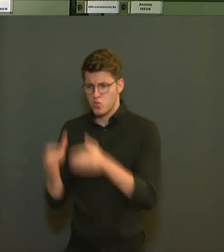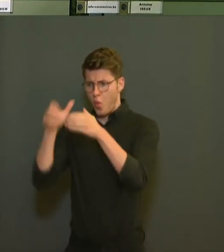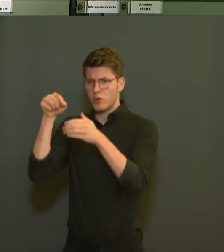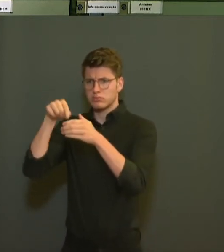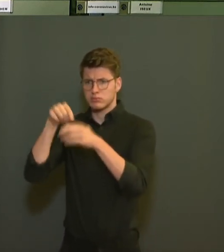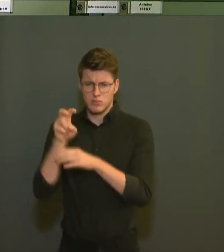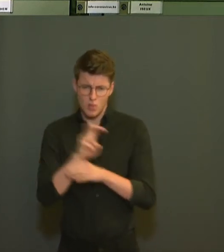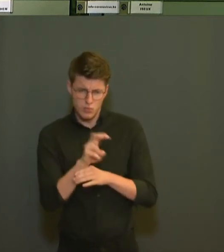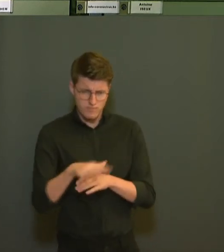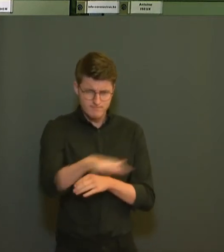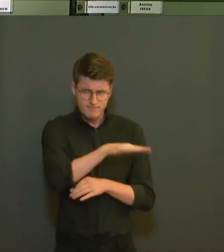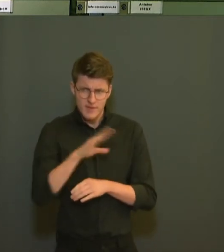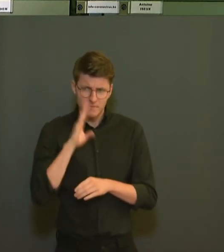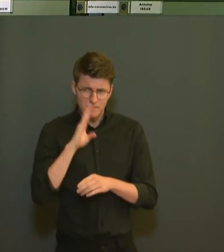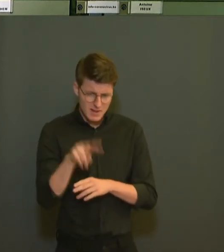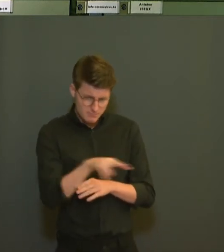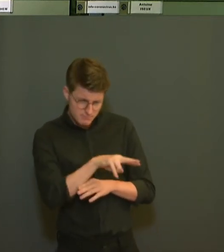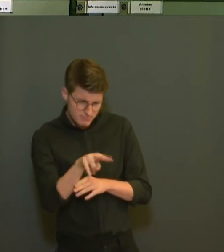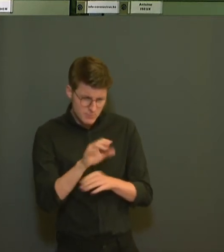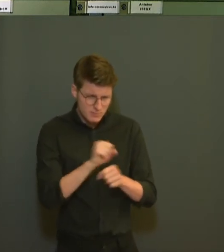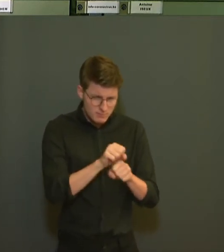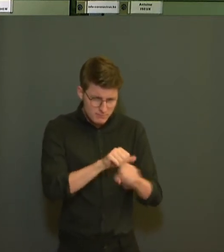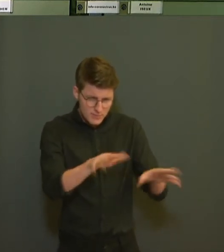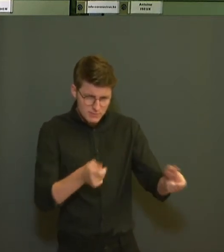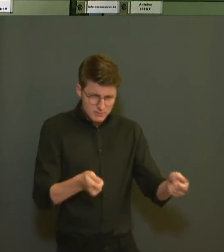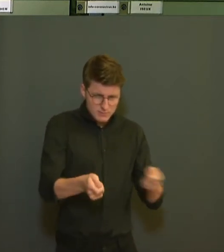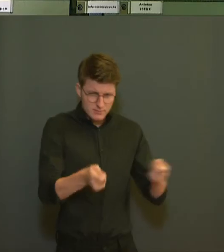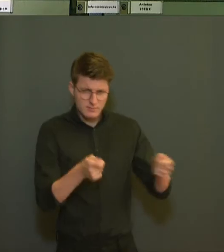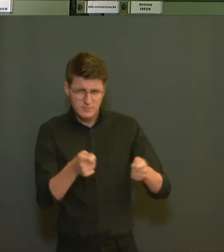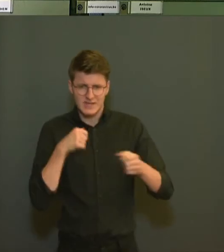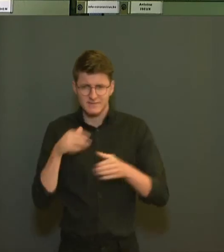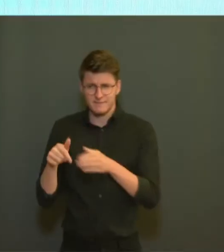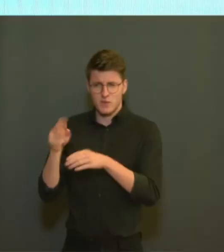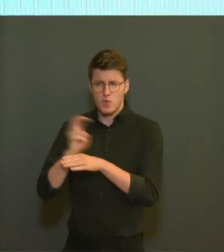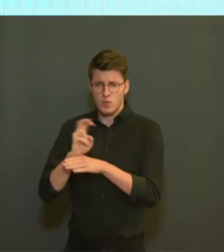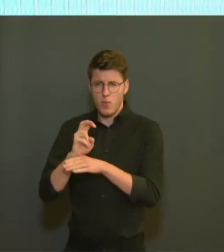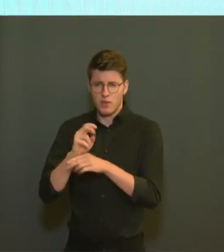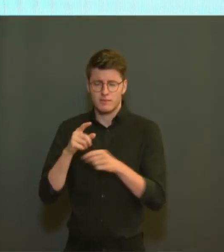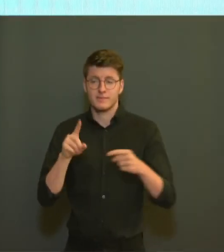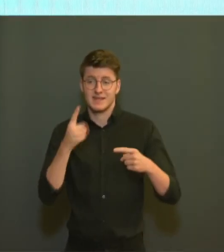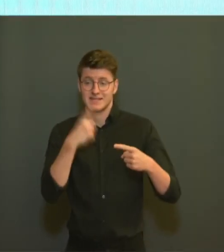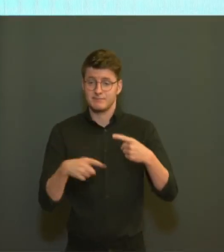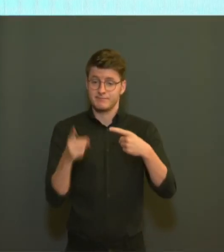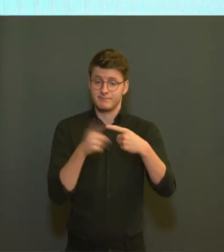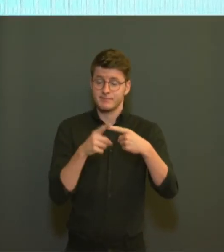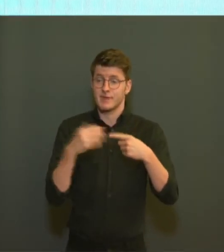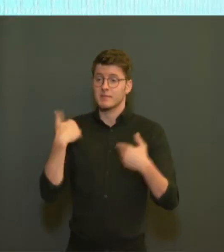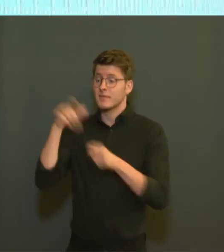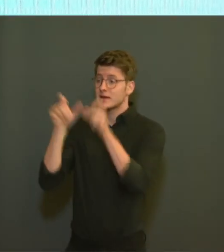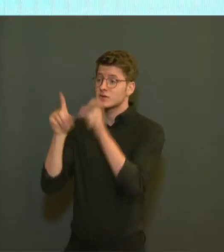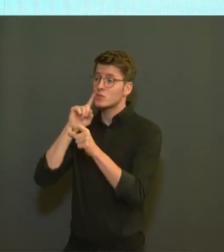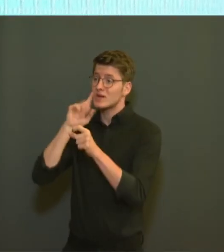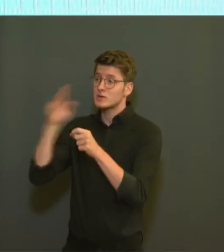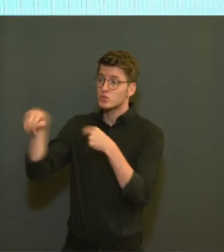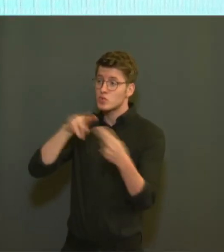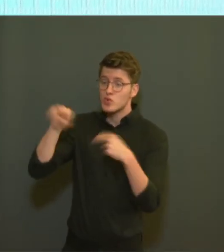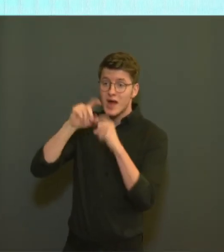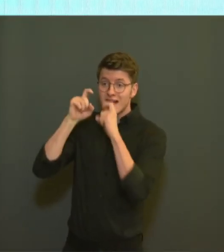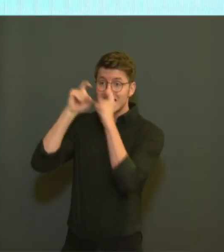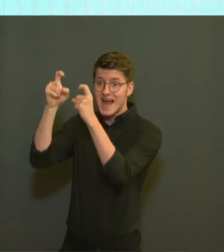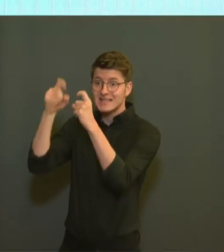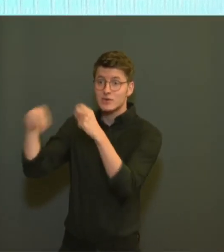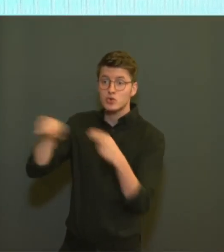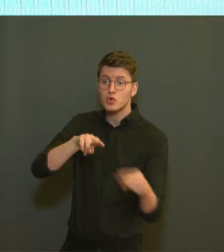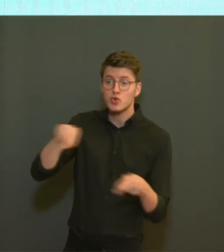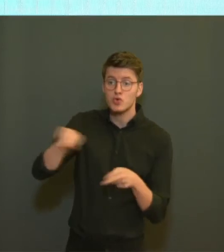uitbraakmanagement. Wat betreft de terugkeerders, we hebben recent informatie gekregen over het aantal mensen die